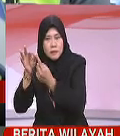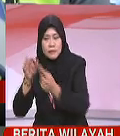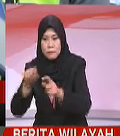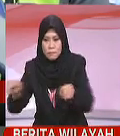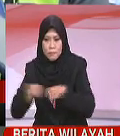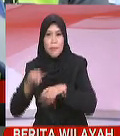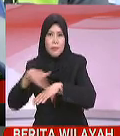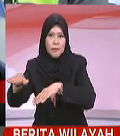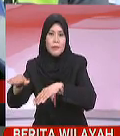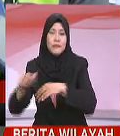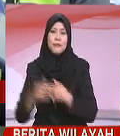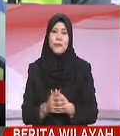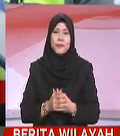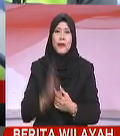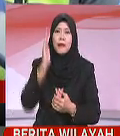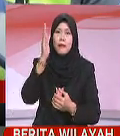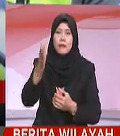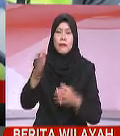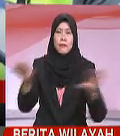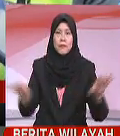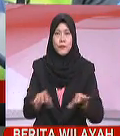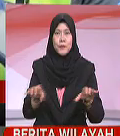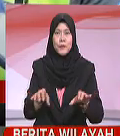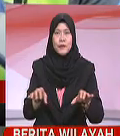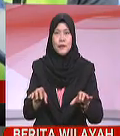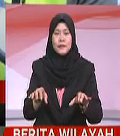Jadi agihannya akan dibuat oleh